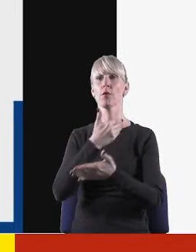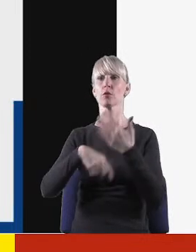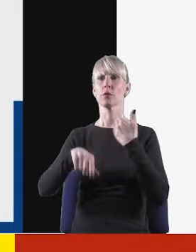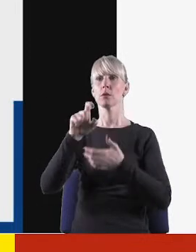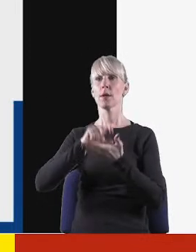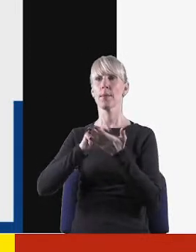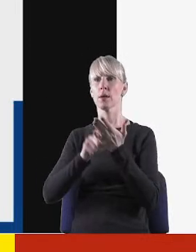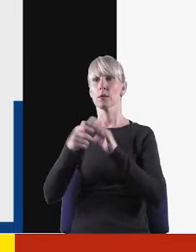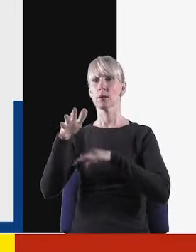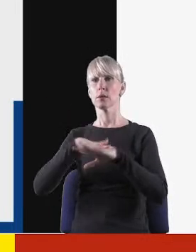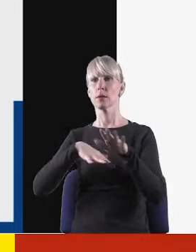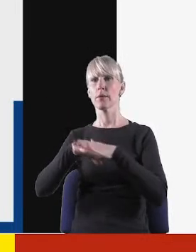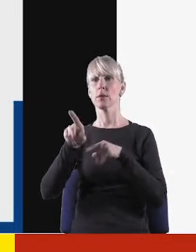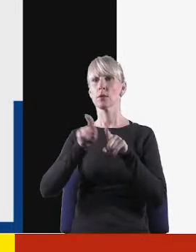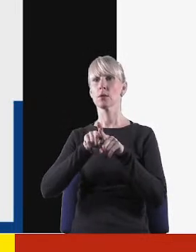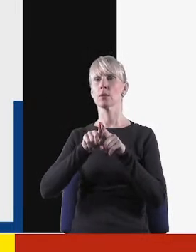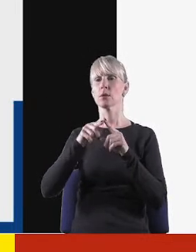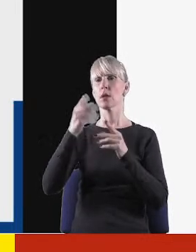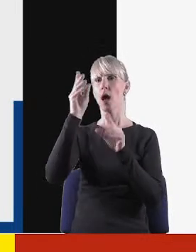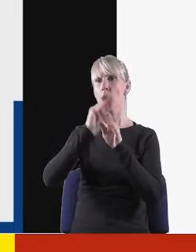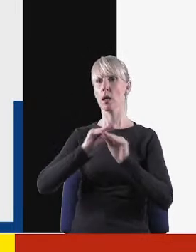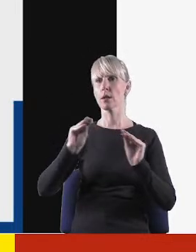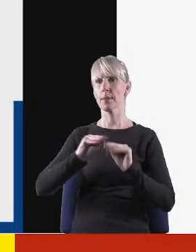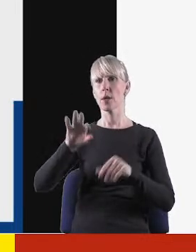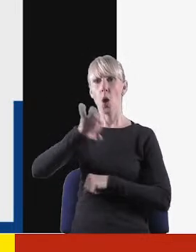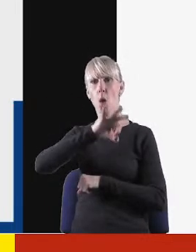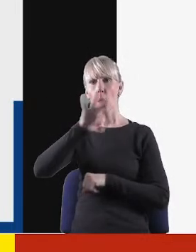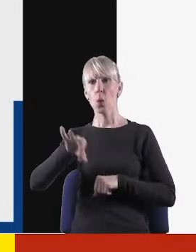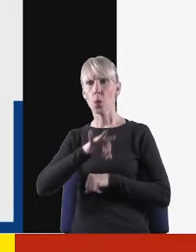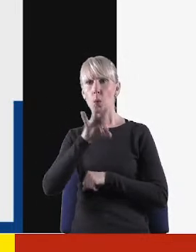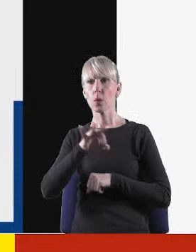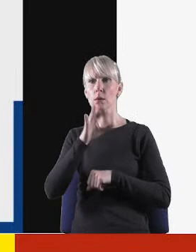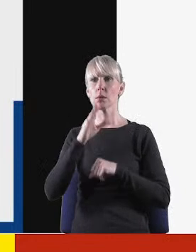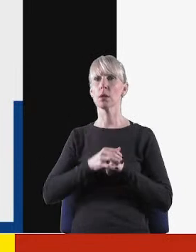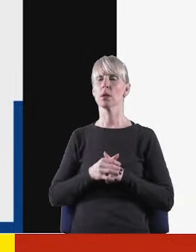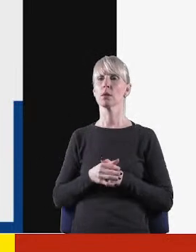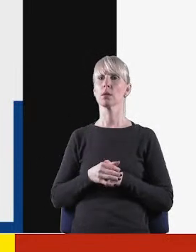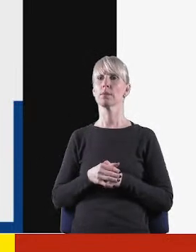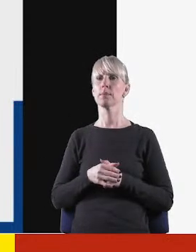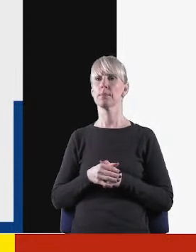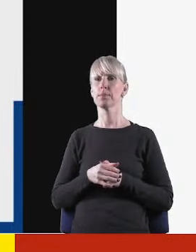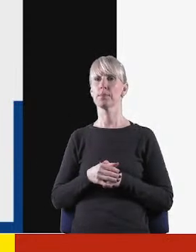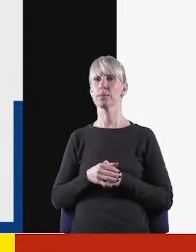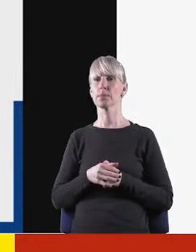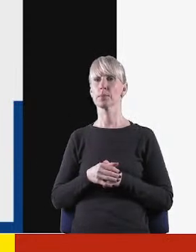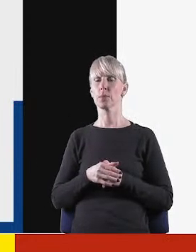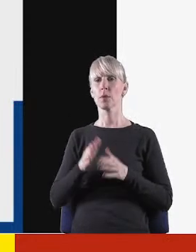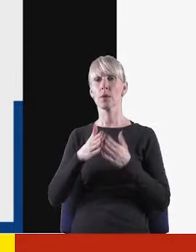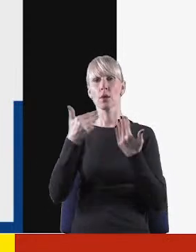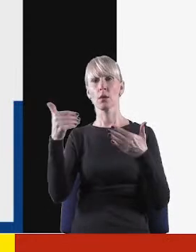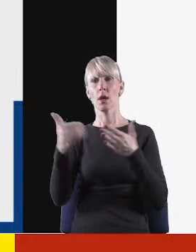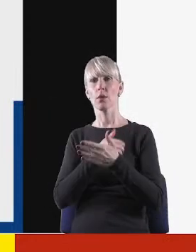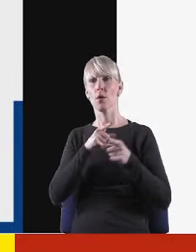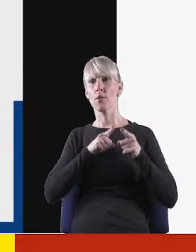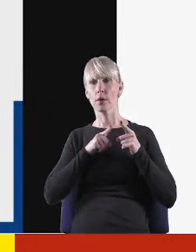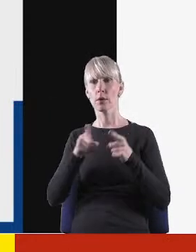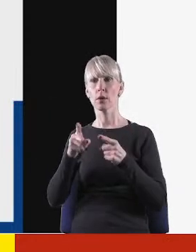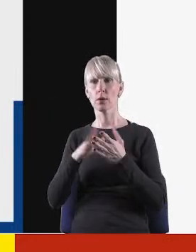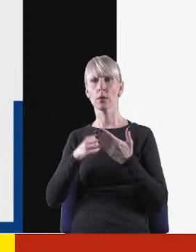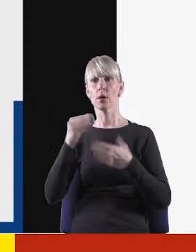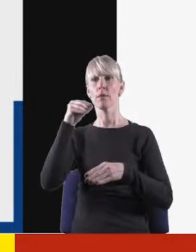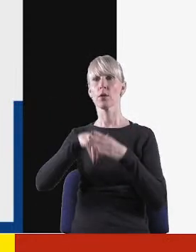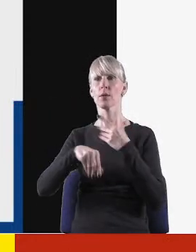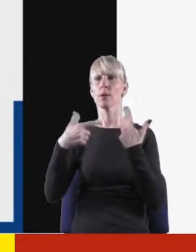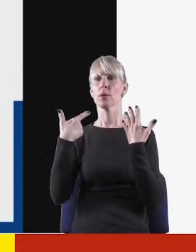akademie kulinarne, nie na jakieś, na akademie kulinarne, tudzież na nowe kierunki, ponad